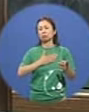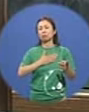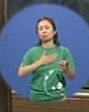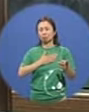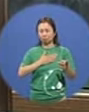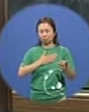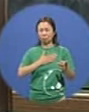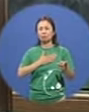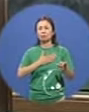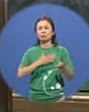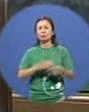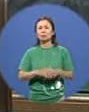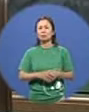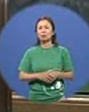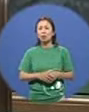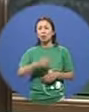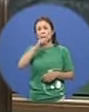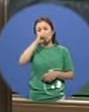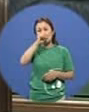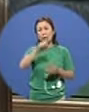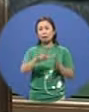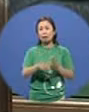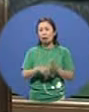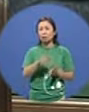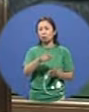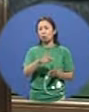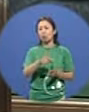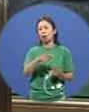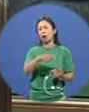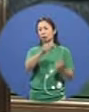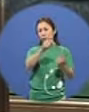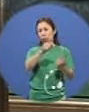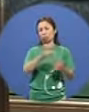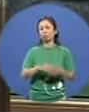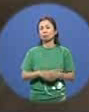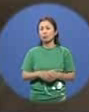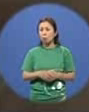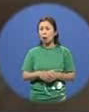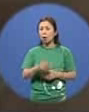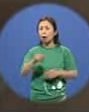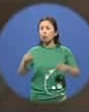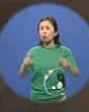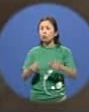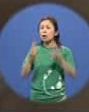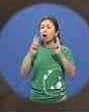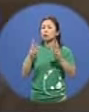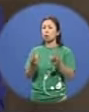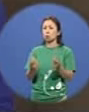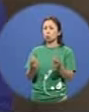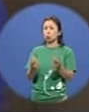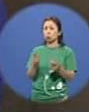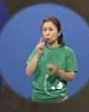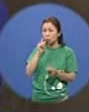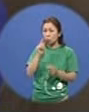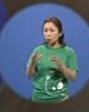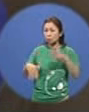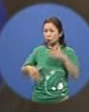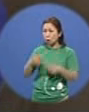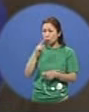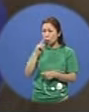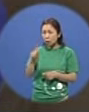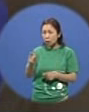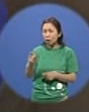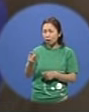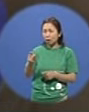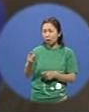はいでそれで気に入ったらまずそっちの方がいいわけです企業の方も気に入るかどうかわかりませんですねで両方が